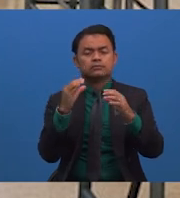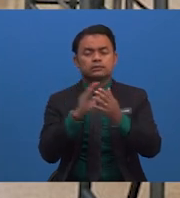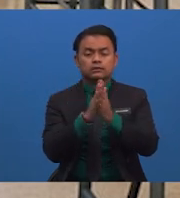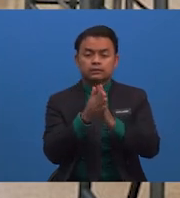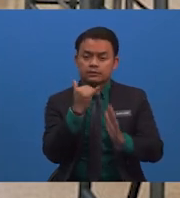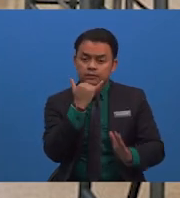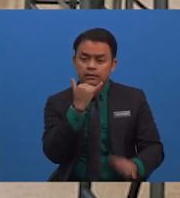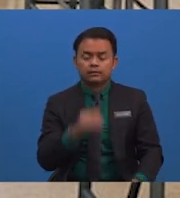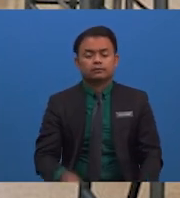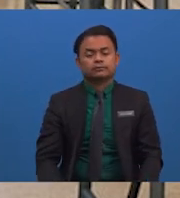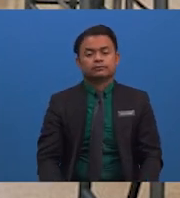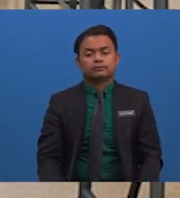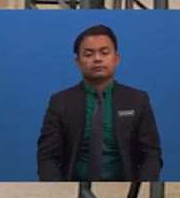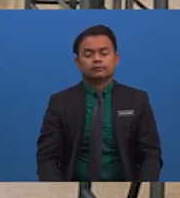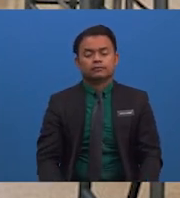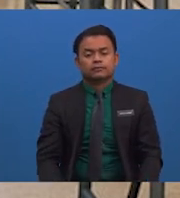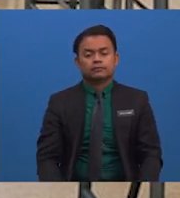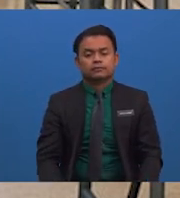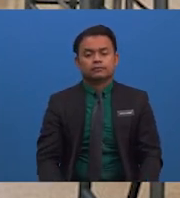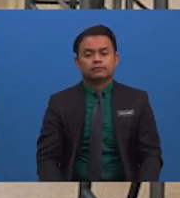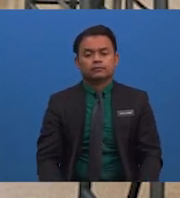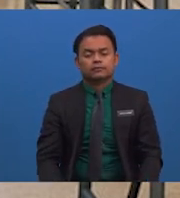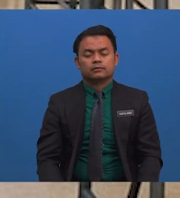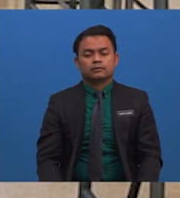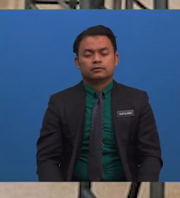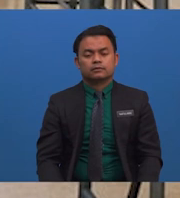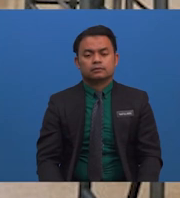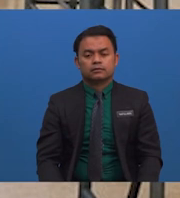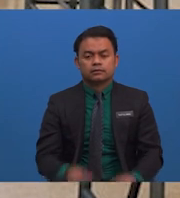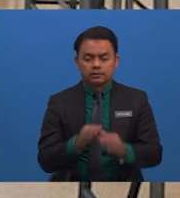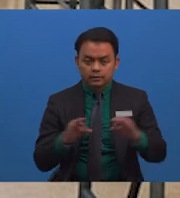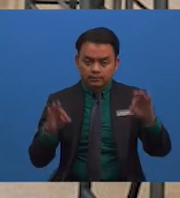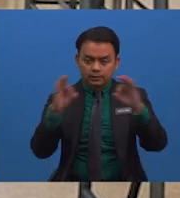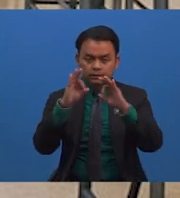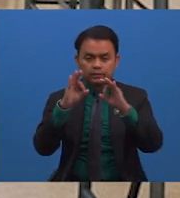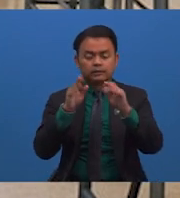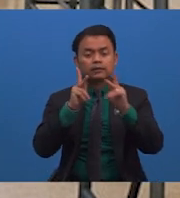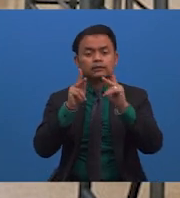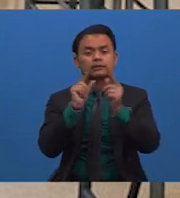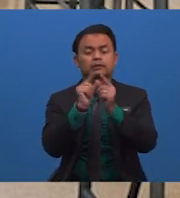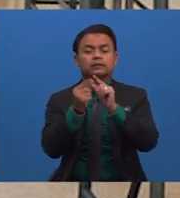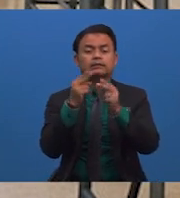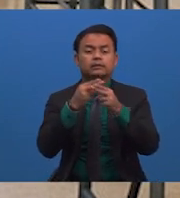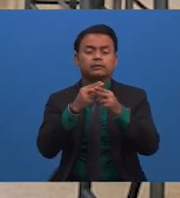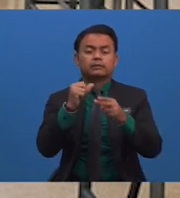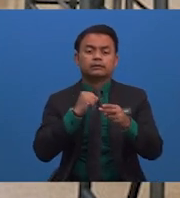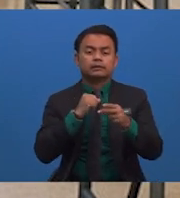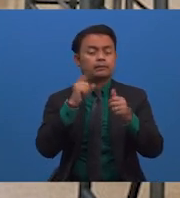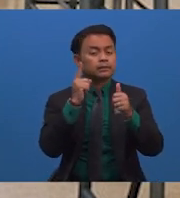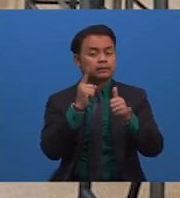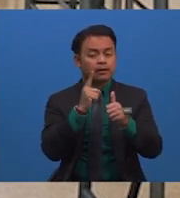menggunakan kata ganti nama diri pertama, kedua dan ketiga. Baiklah